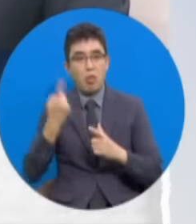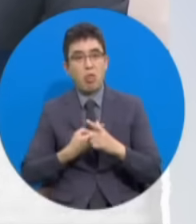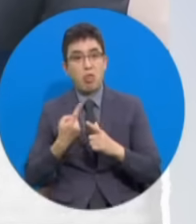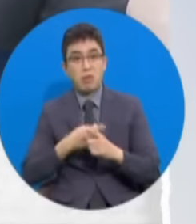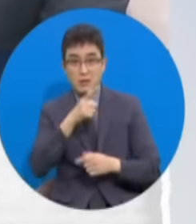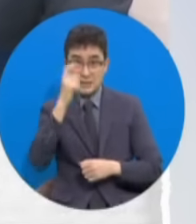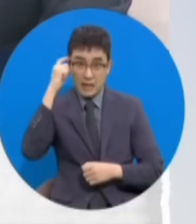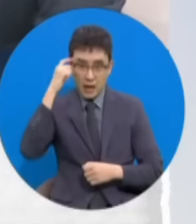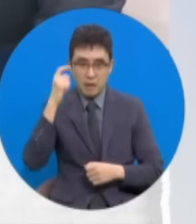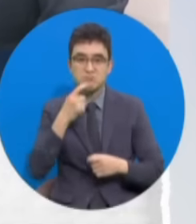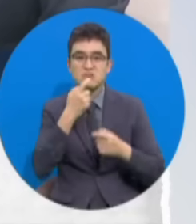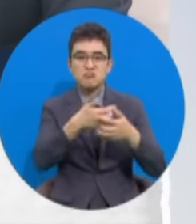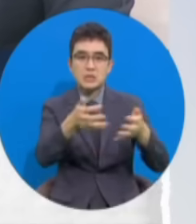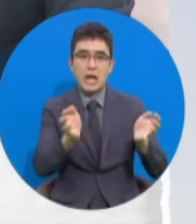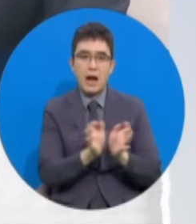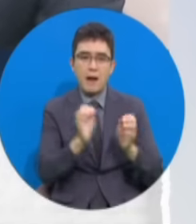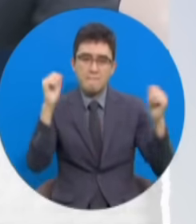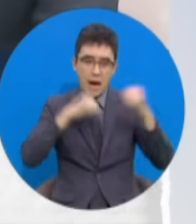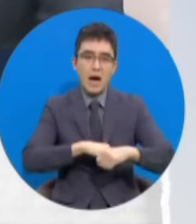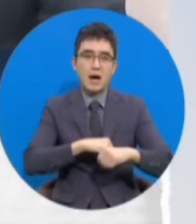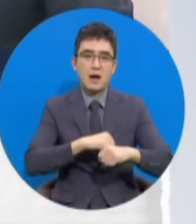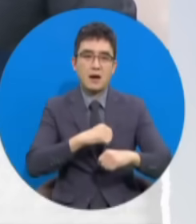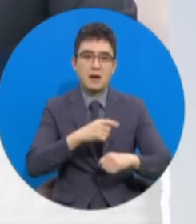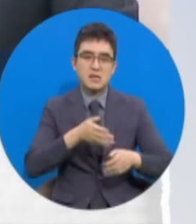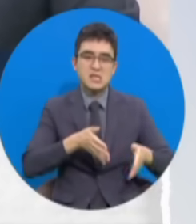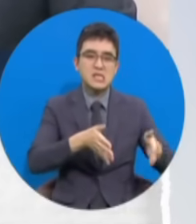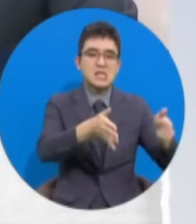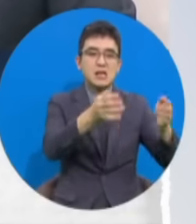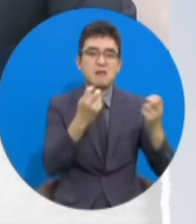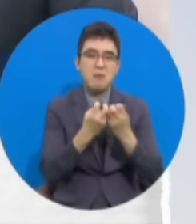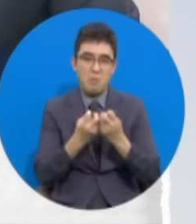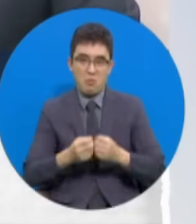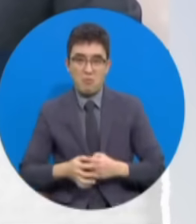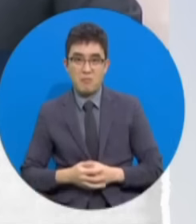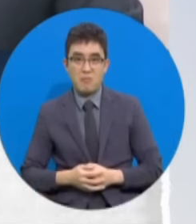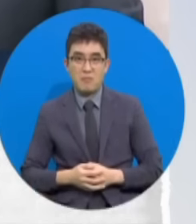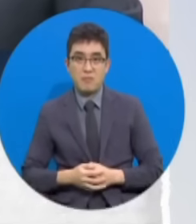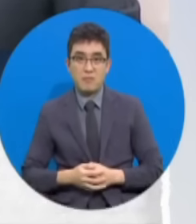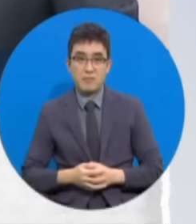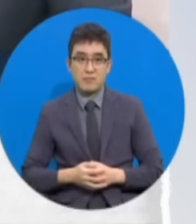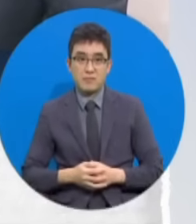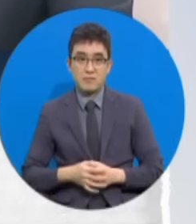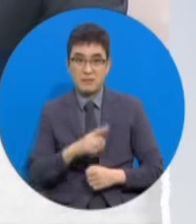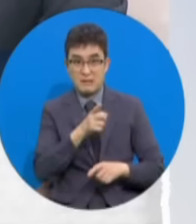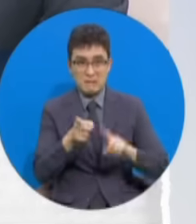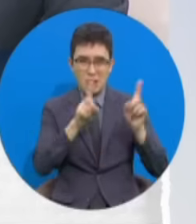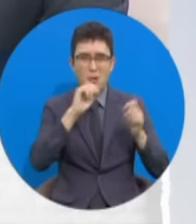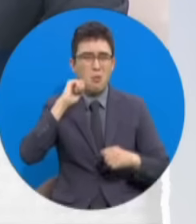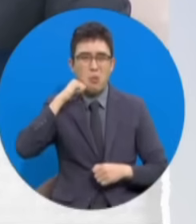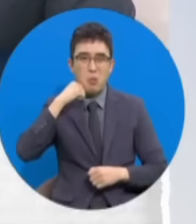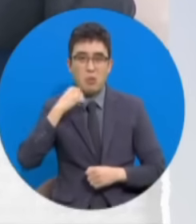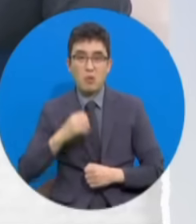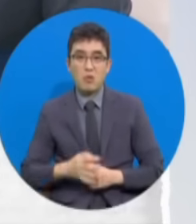저거 자체가 민주당을 망하게 하는 것이고 아마 저걸 다 잡아낼 수 있는 힘이 없을 거예요. 혁신위원장이